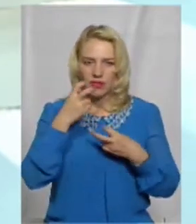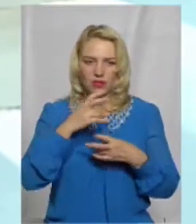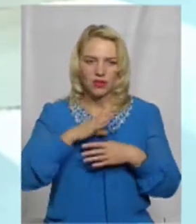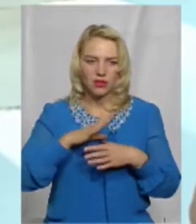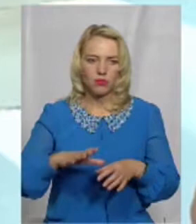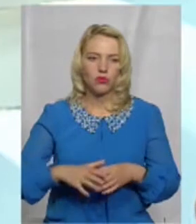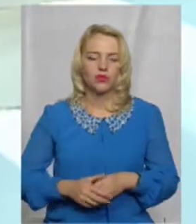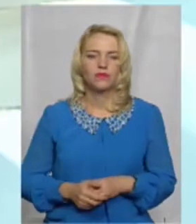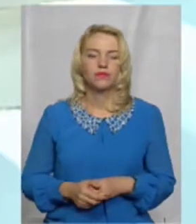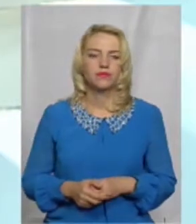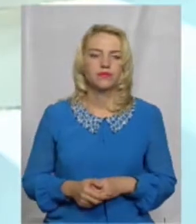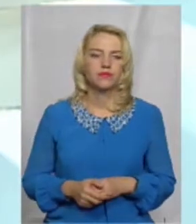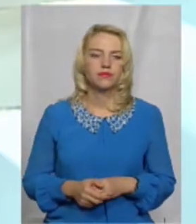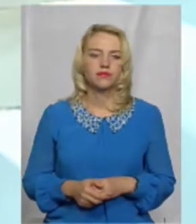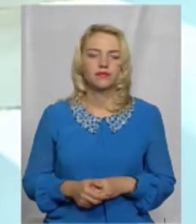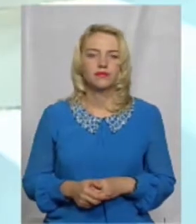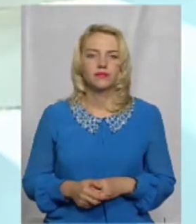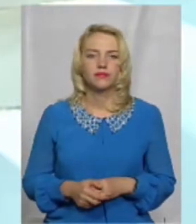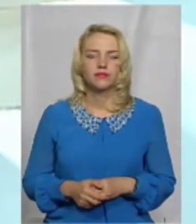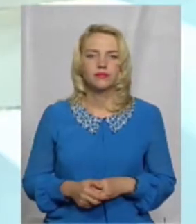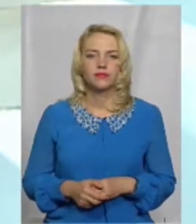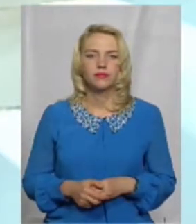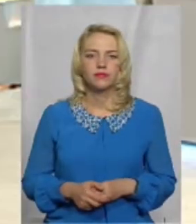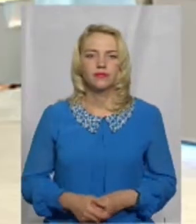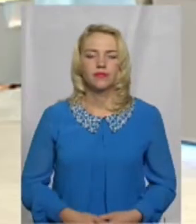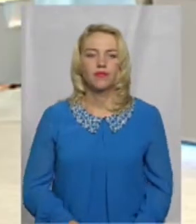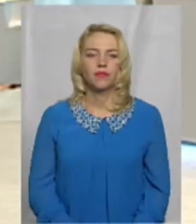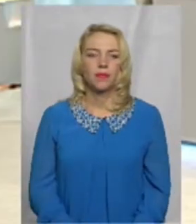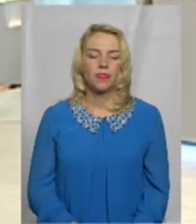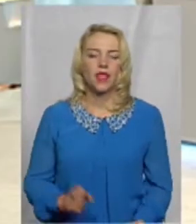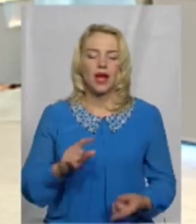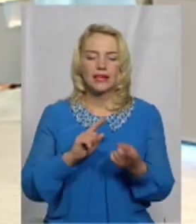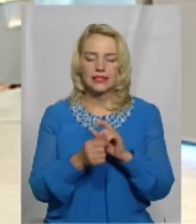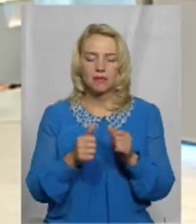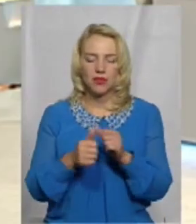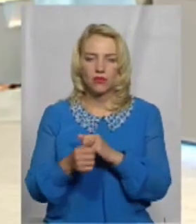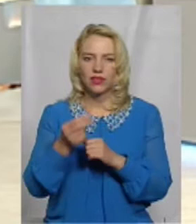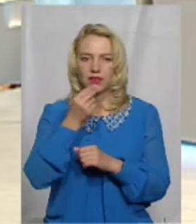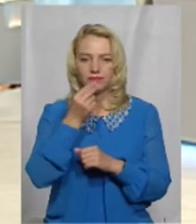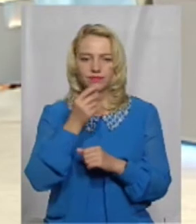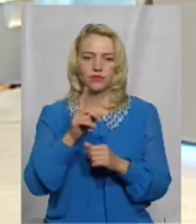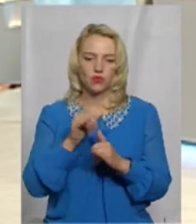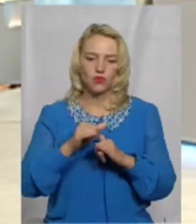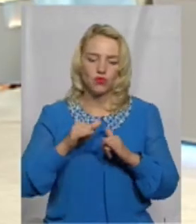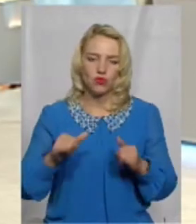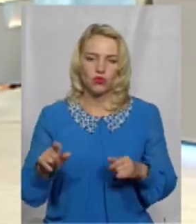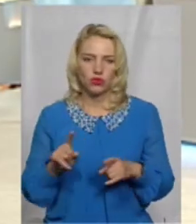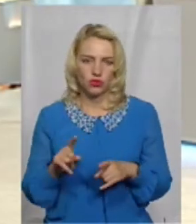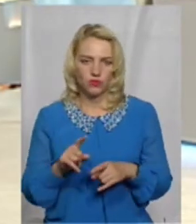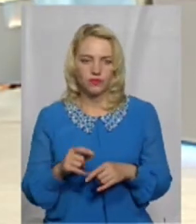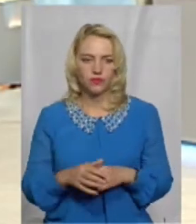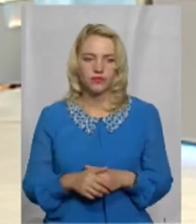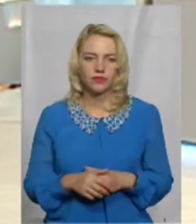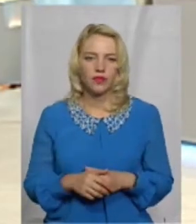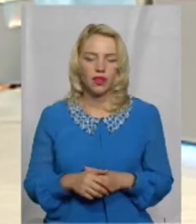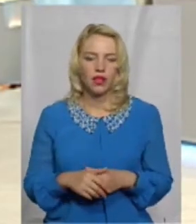які там буває, що кажуть люди, що є в зоокуточку. А змінювати раціон, якось його умножити? Ну, раціон,